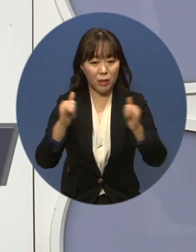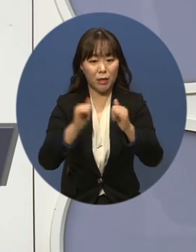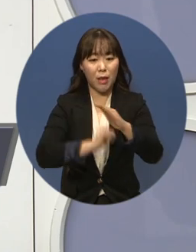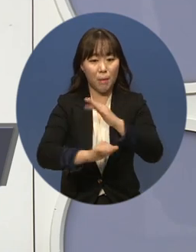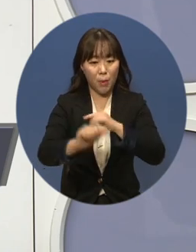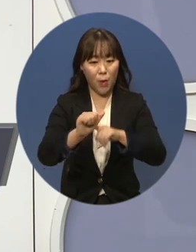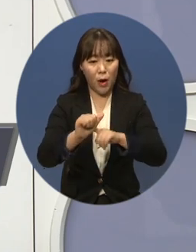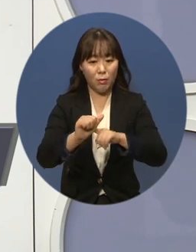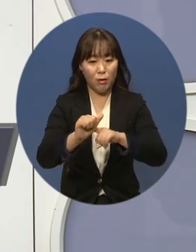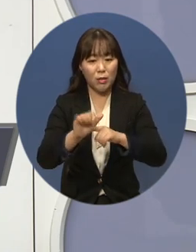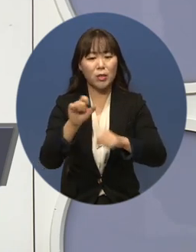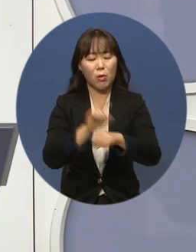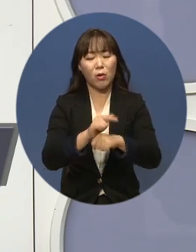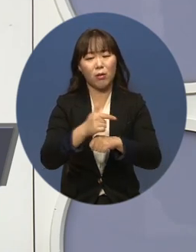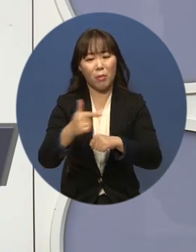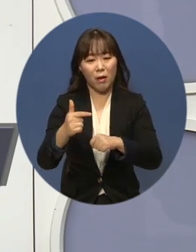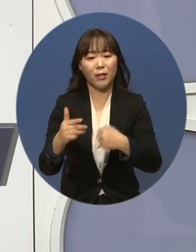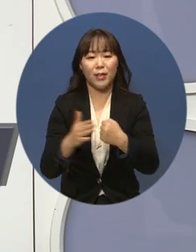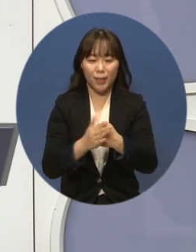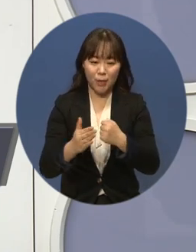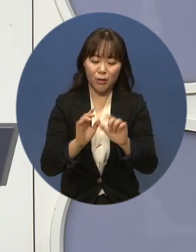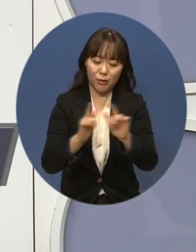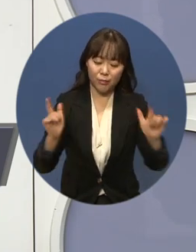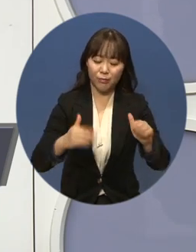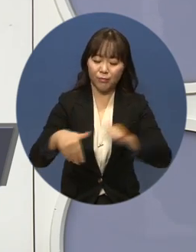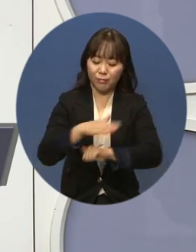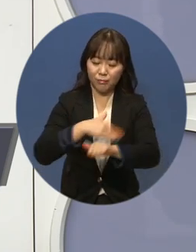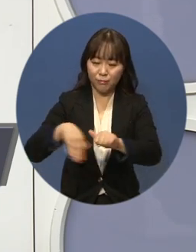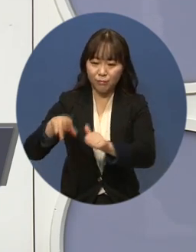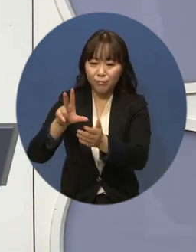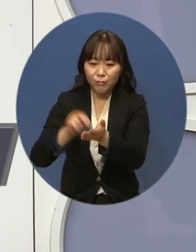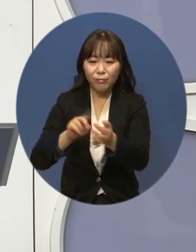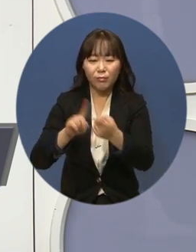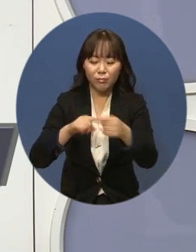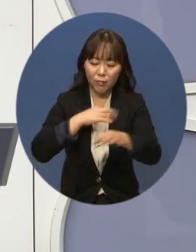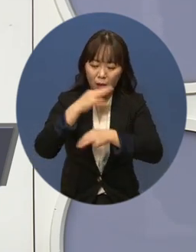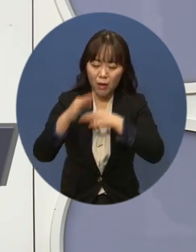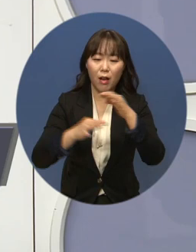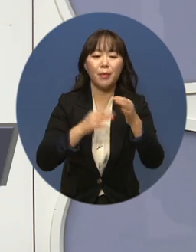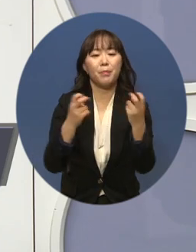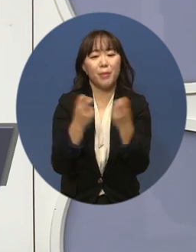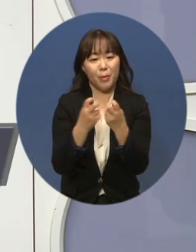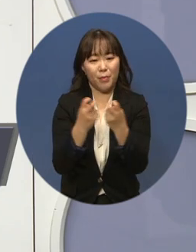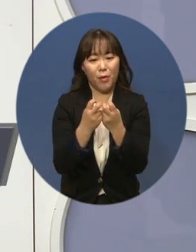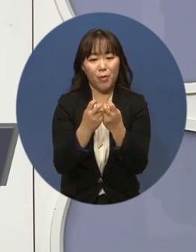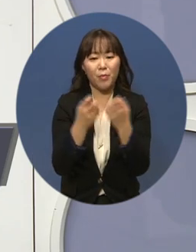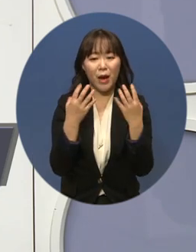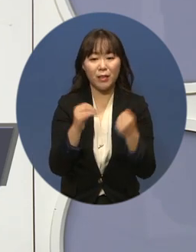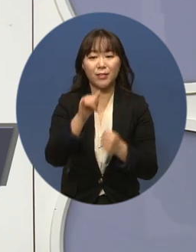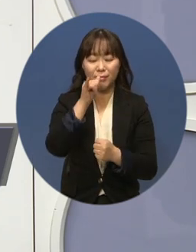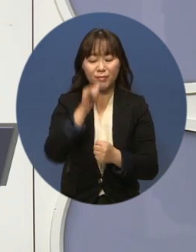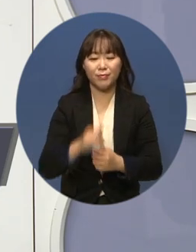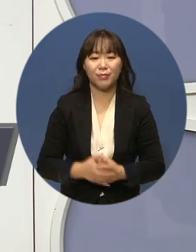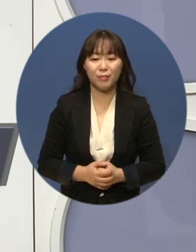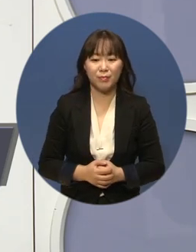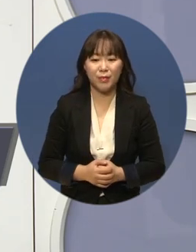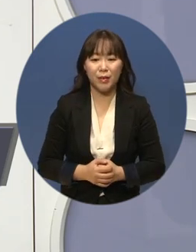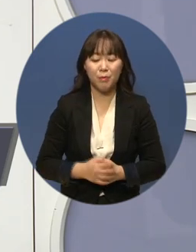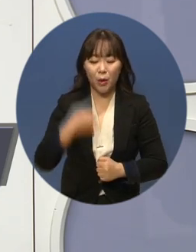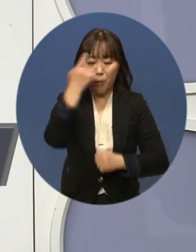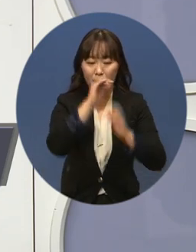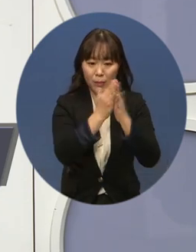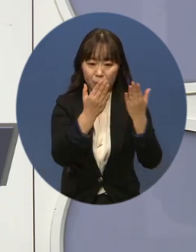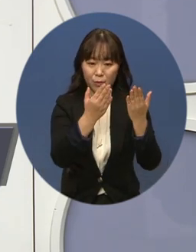강하지 않습니까? 예. 그래서 여러 가지 주요 해난에 대해서 목소리를 내는 방식 여러 방식이 있는데 이제 페이스북을